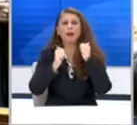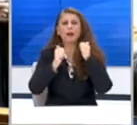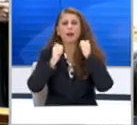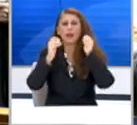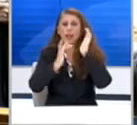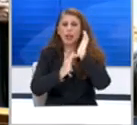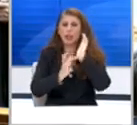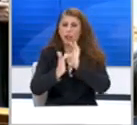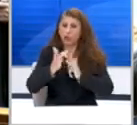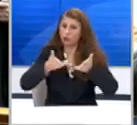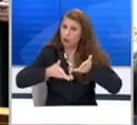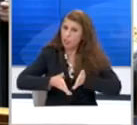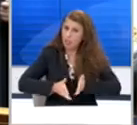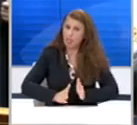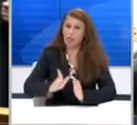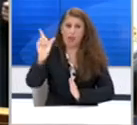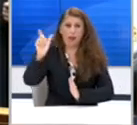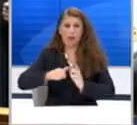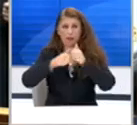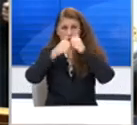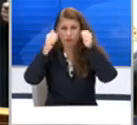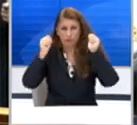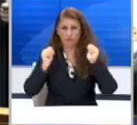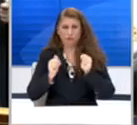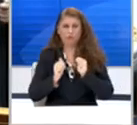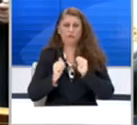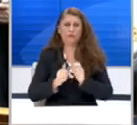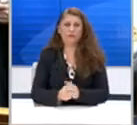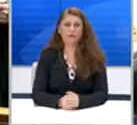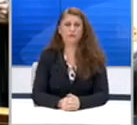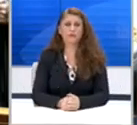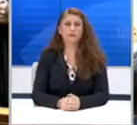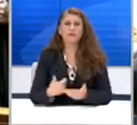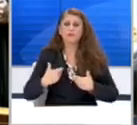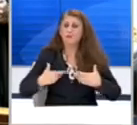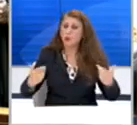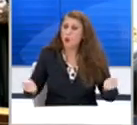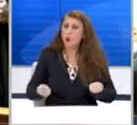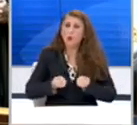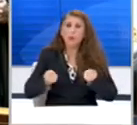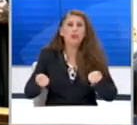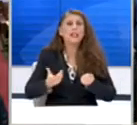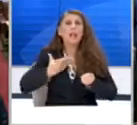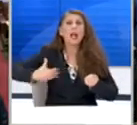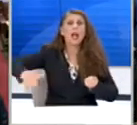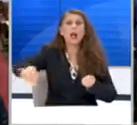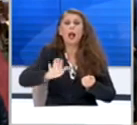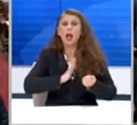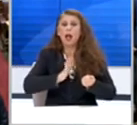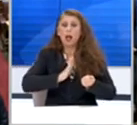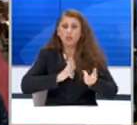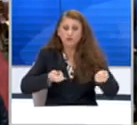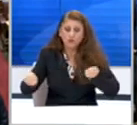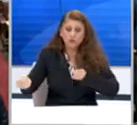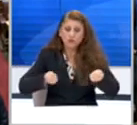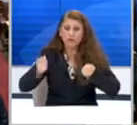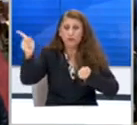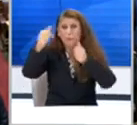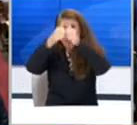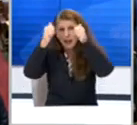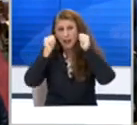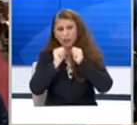και Παρθένε των χειρών ημών τα έργα κατεύθυνων και συγχώρηση